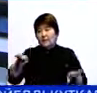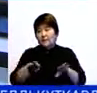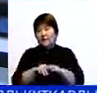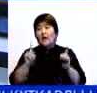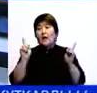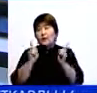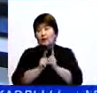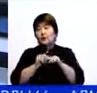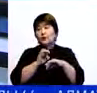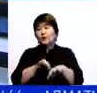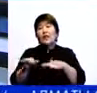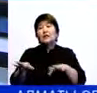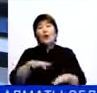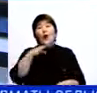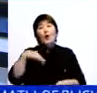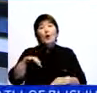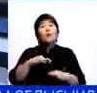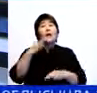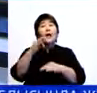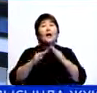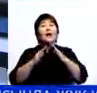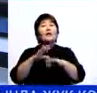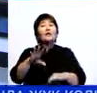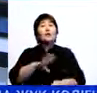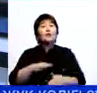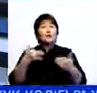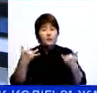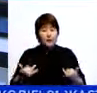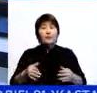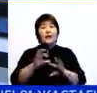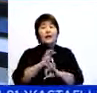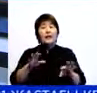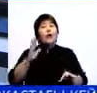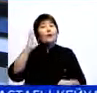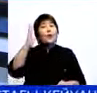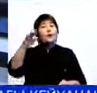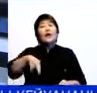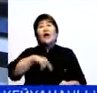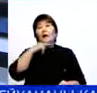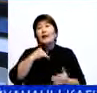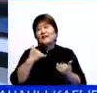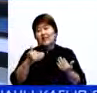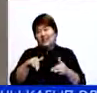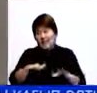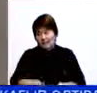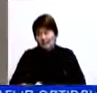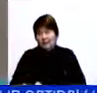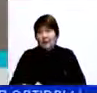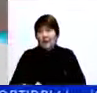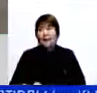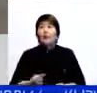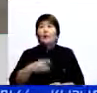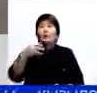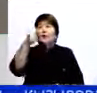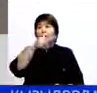басқосу ұйымдастырды. Шарада көпшілік ғарыш саласының өткені мен бүгінін талқылап, болашаққа бағдар жасады. Осыдан